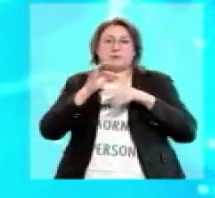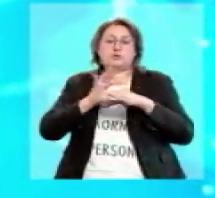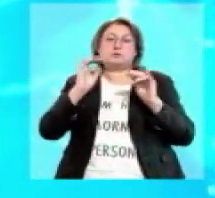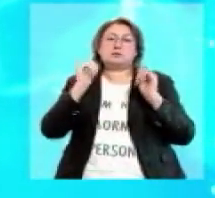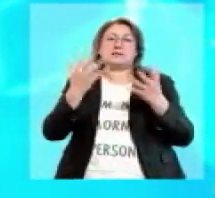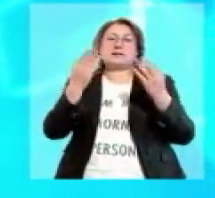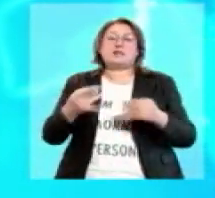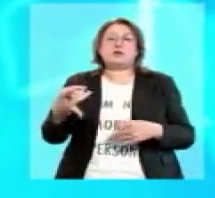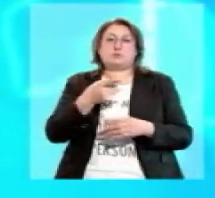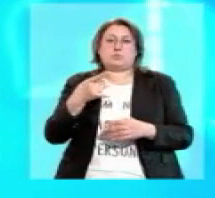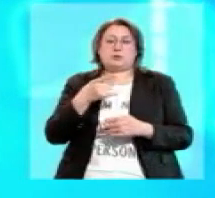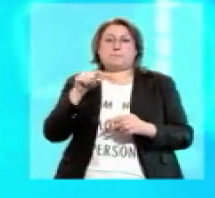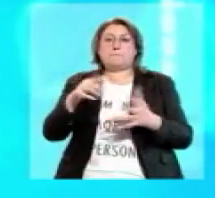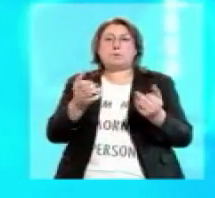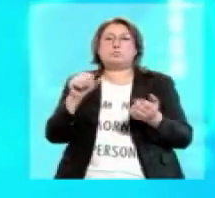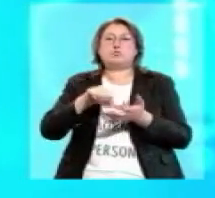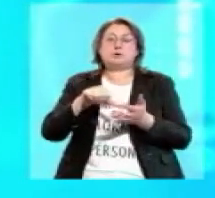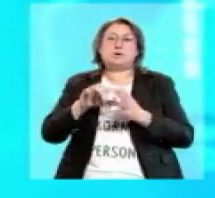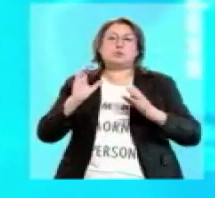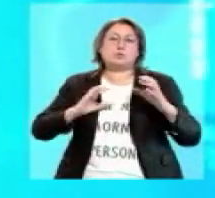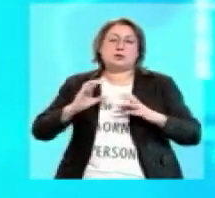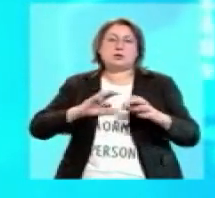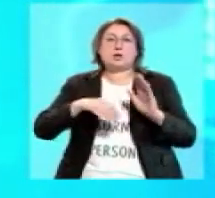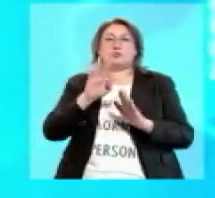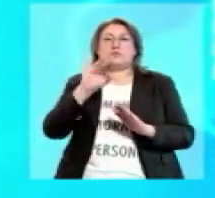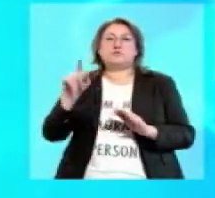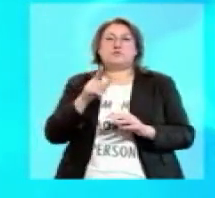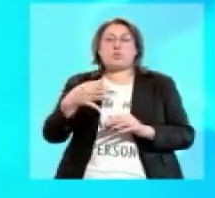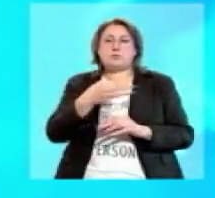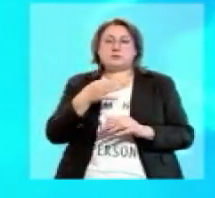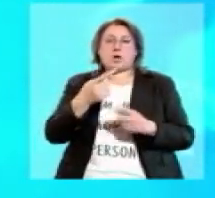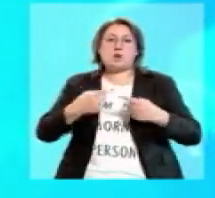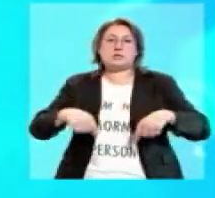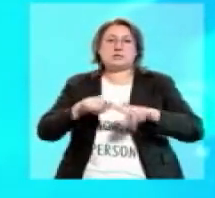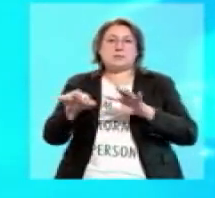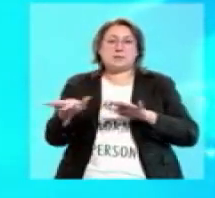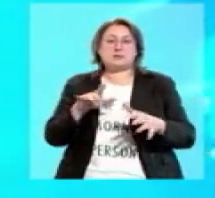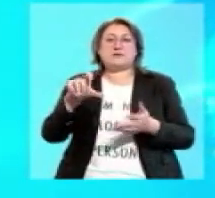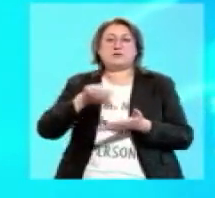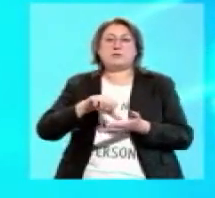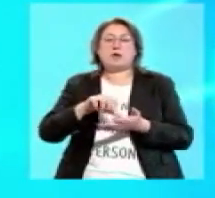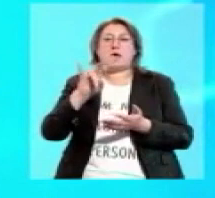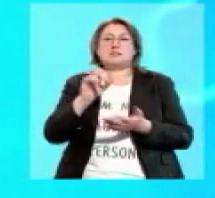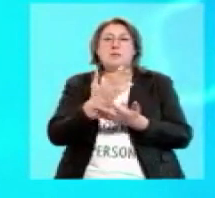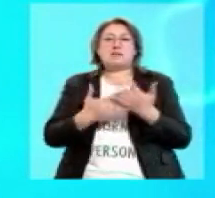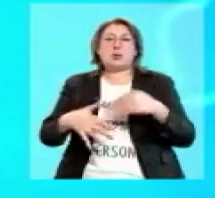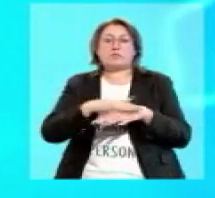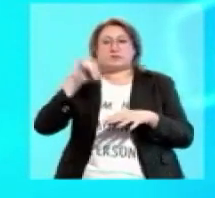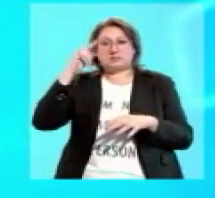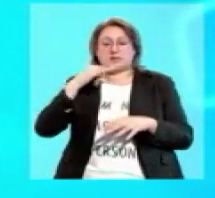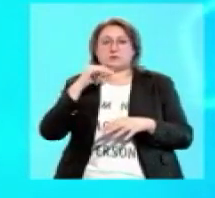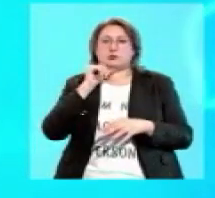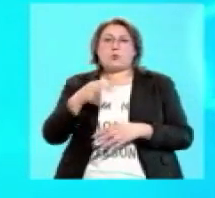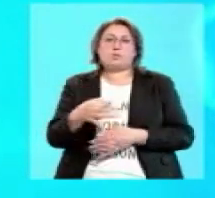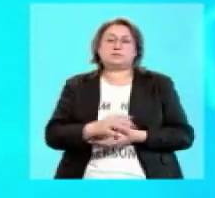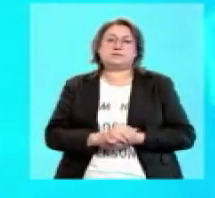посвященная Дню Республики. В ней приняли участие студенты ведущих вузов области. Организатором мероприятия выступила Ассамблея народа Казахстана